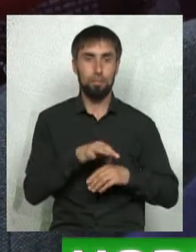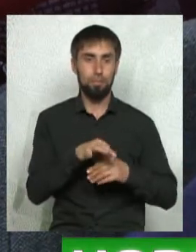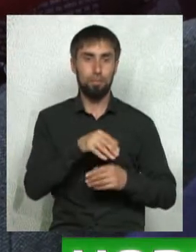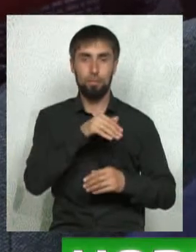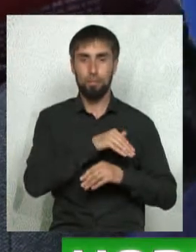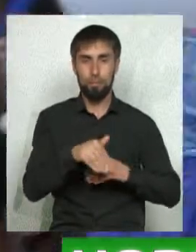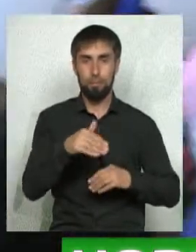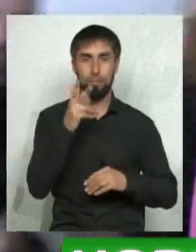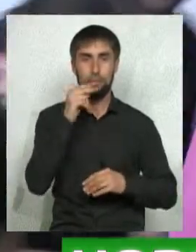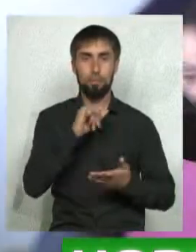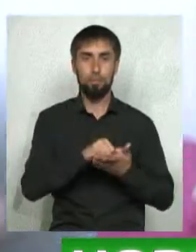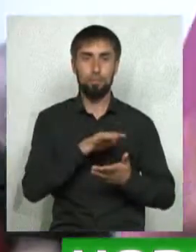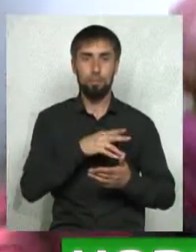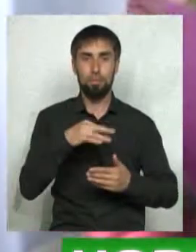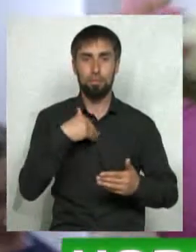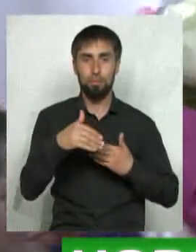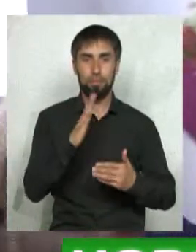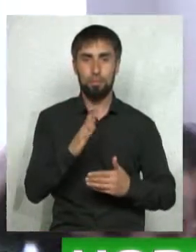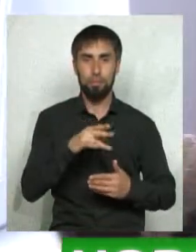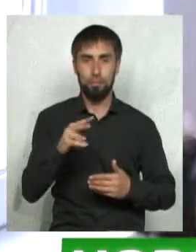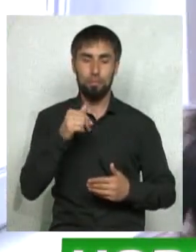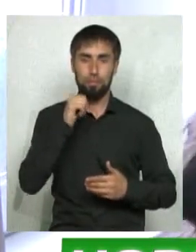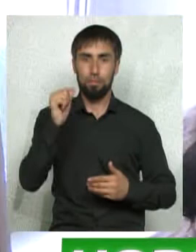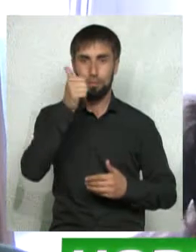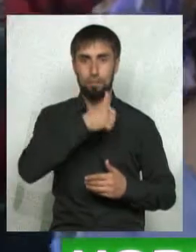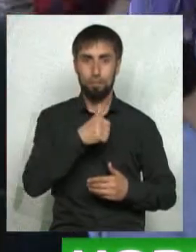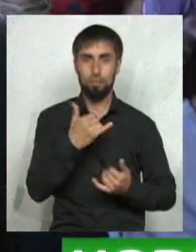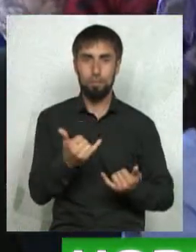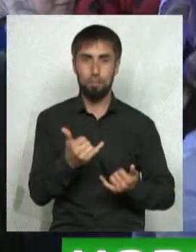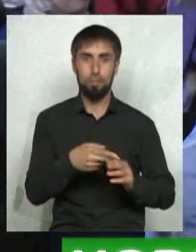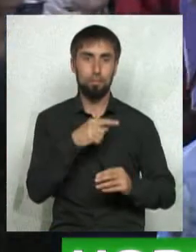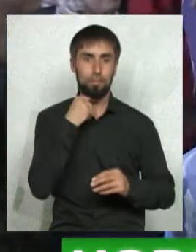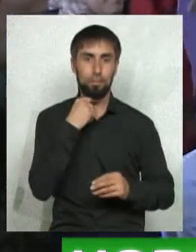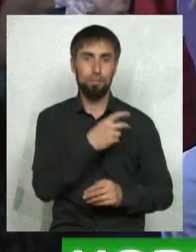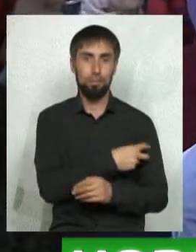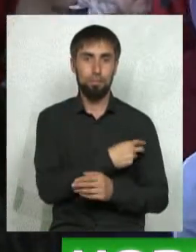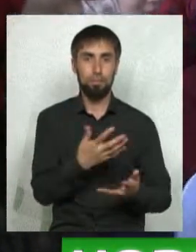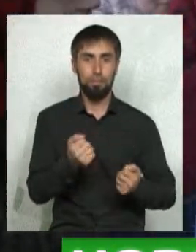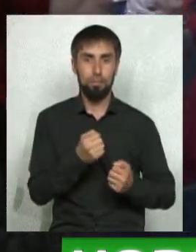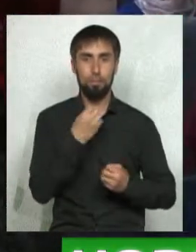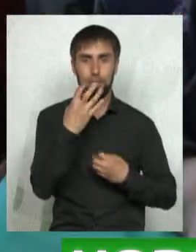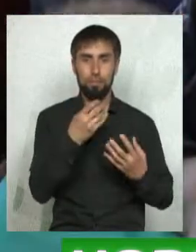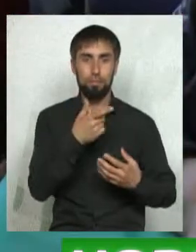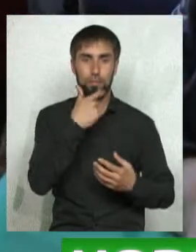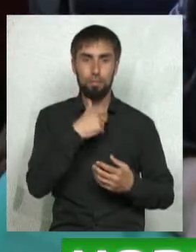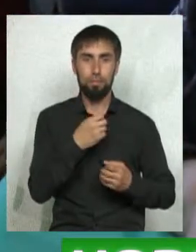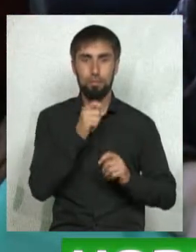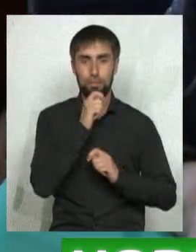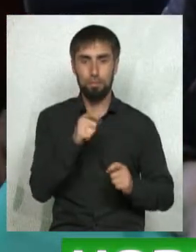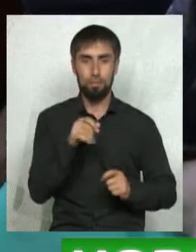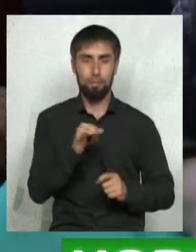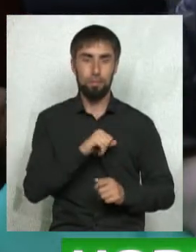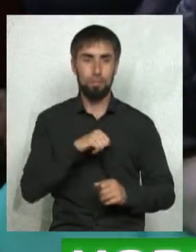официально. Дату учредили по предложению Владимира Путина в прошлом году. Сегодня ингушские медики принимают цветы, скромные подарки и,